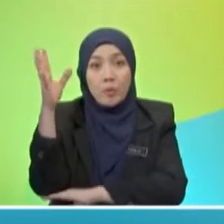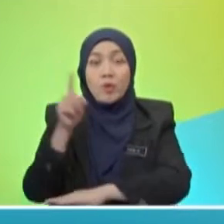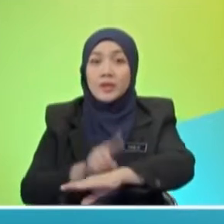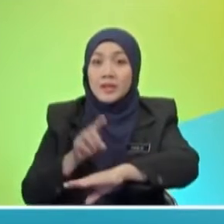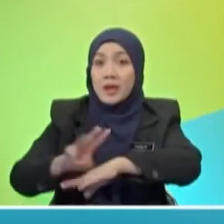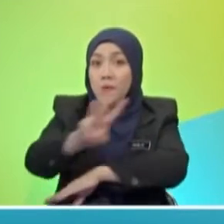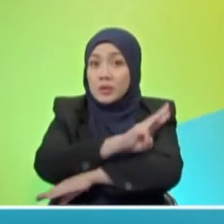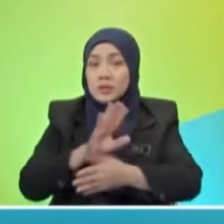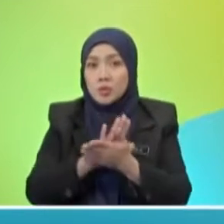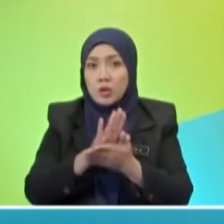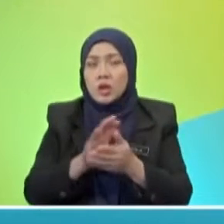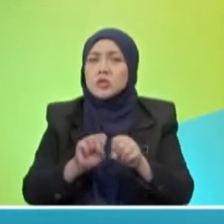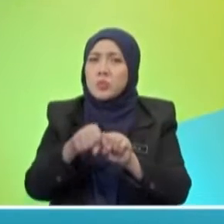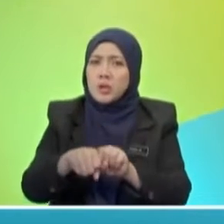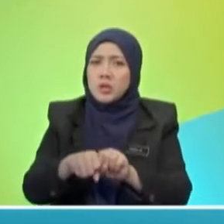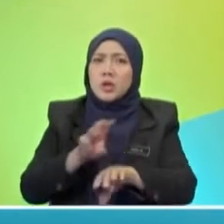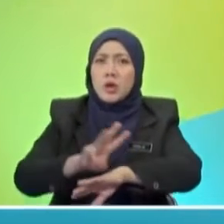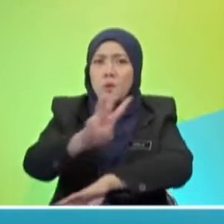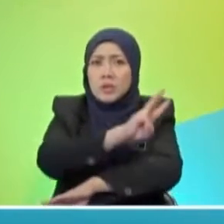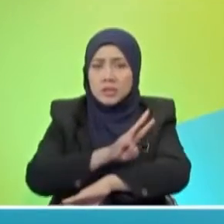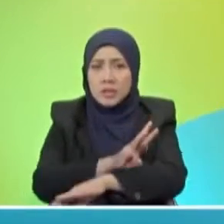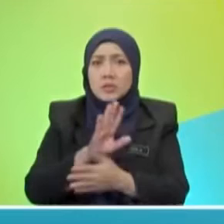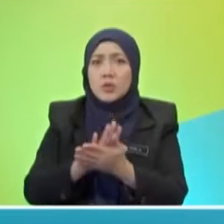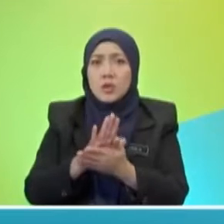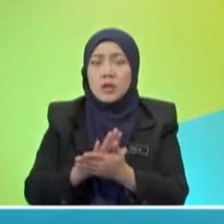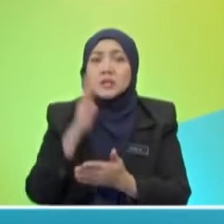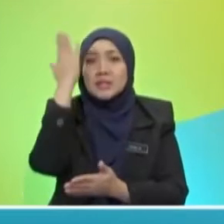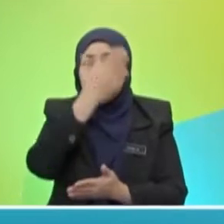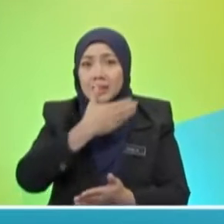kawasan sekolah supaya kawasan sekolah cantik dan hijau.